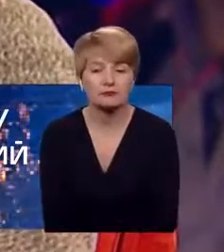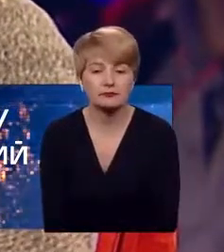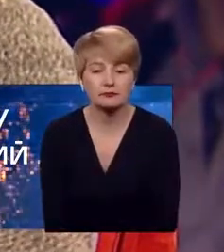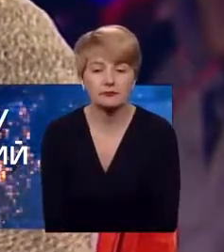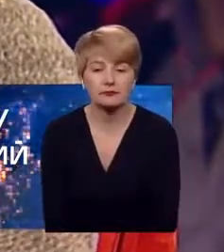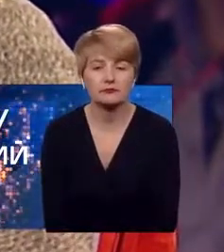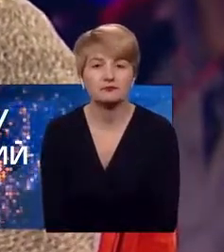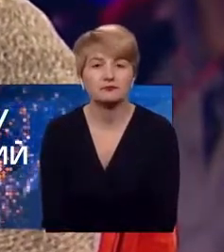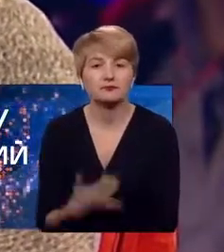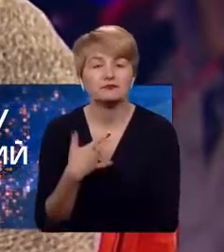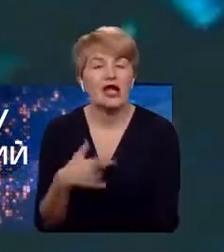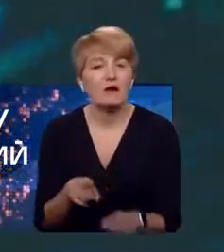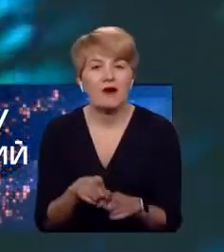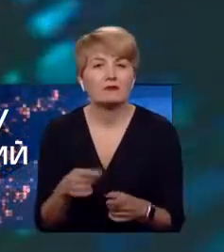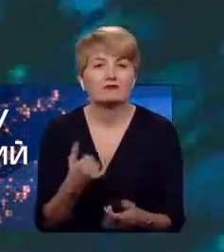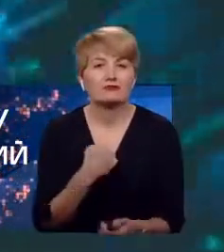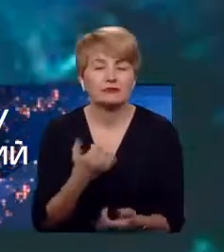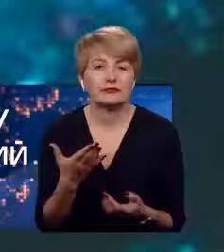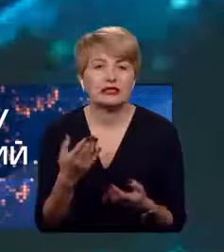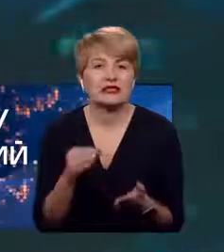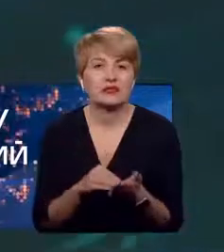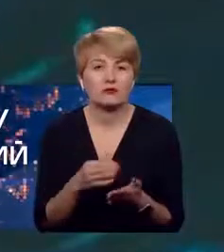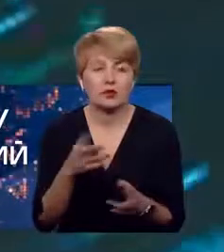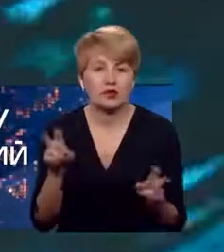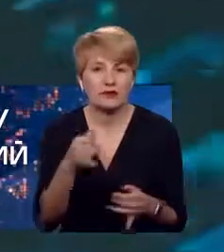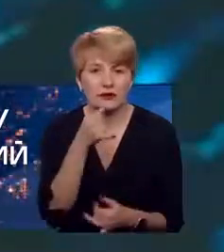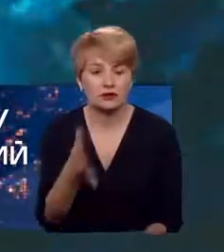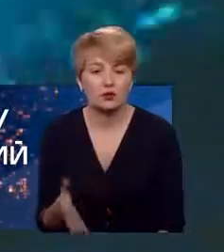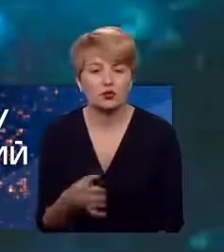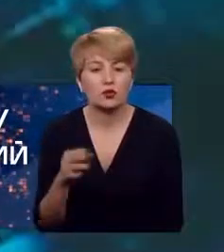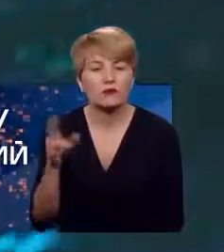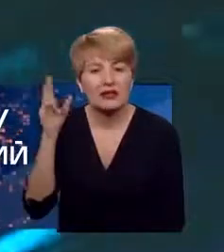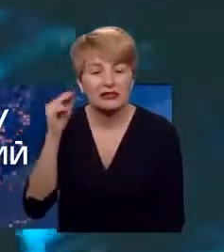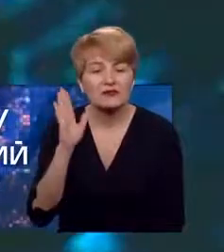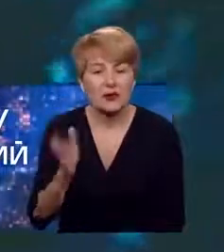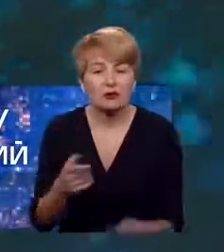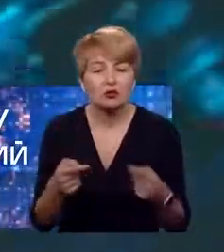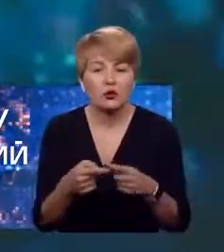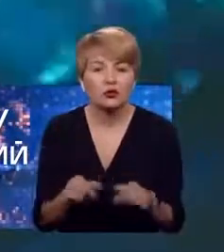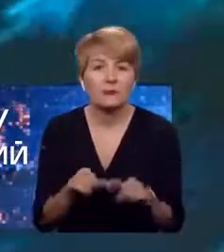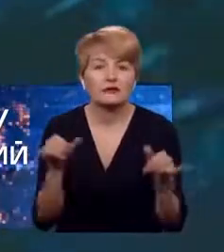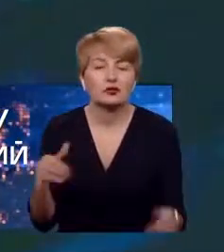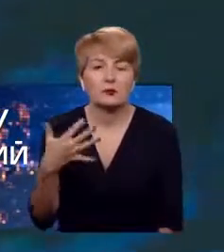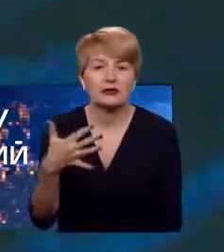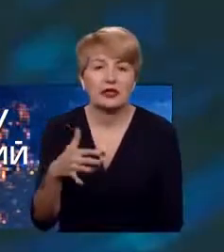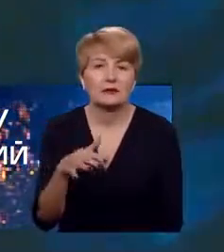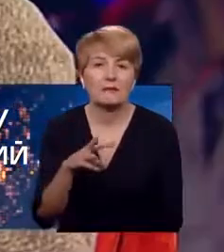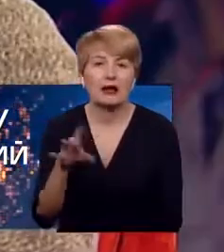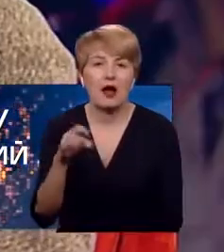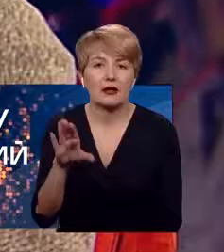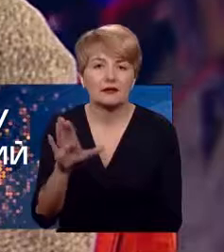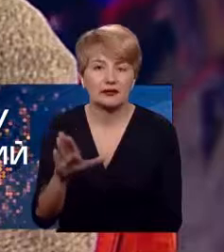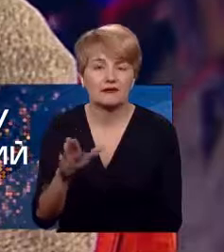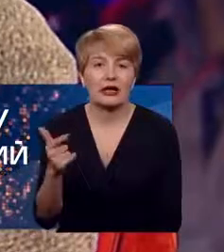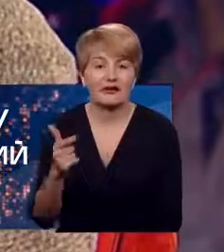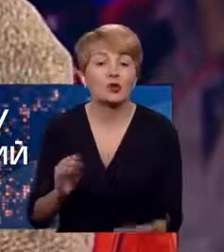Я наразі вам таку цифру назвати не можу. Я думаю, що цифра буде точно перевищувати 50 мільярдів гривень. Тобто